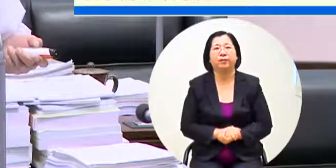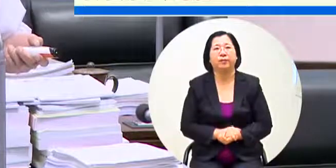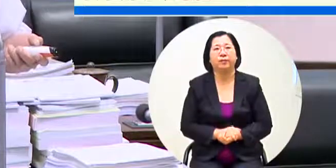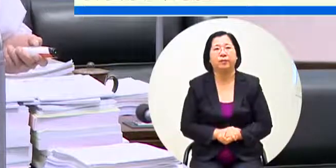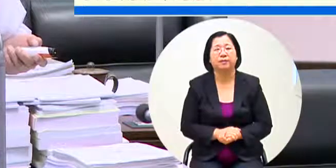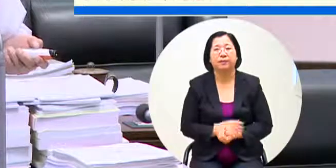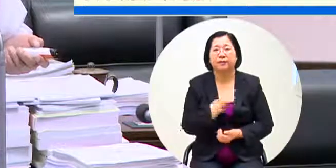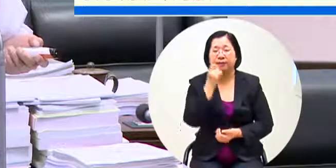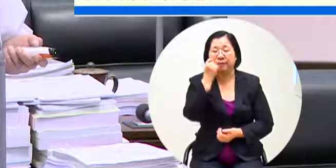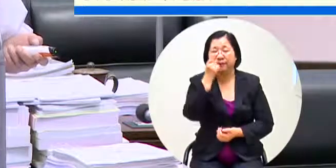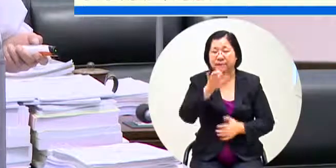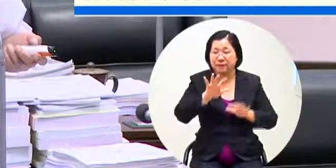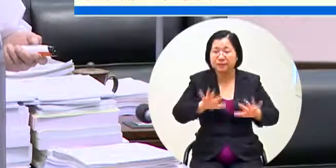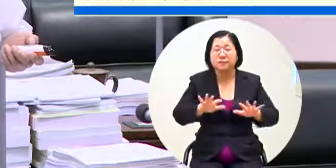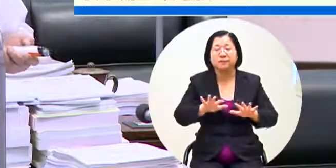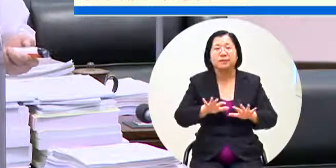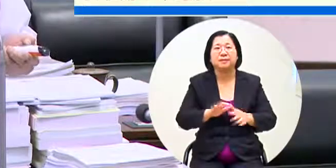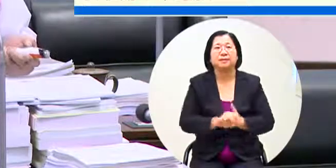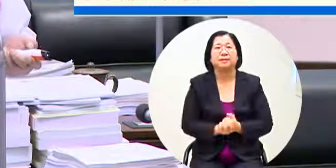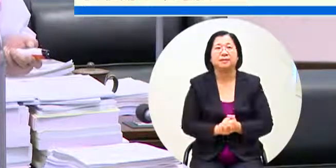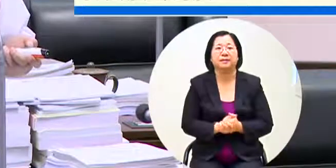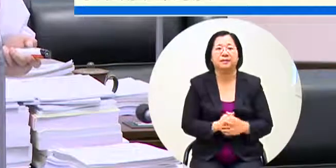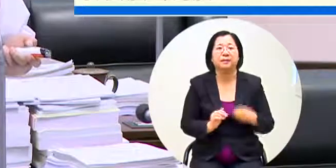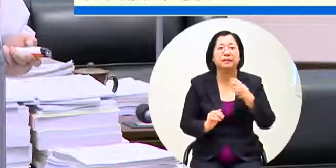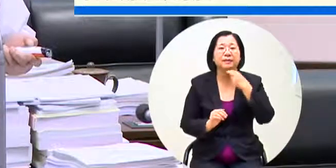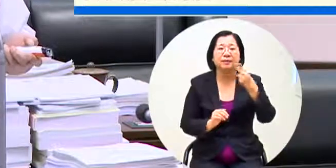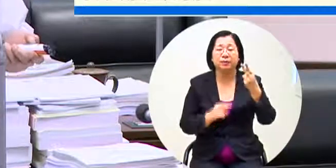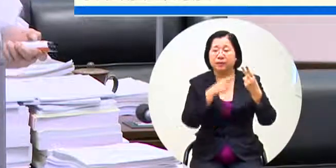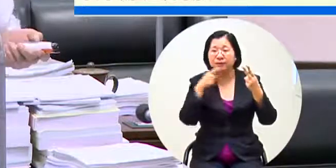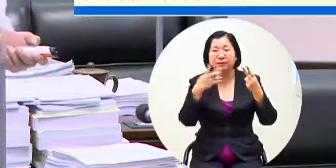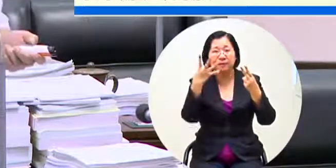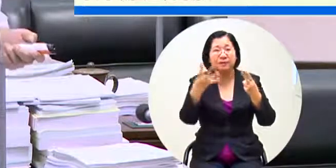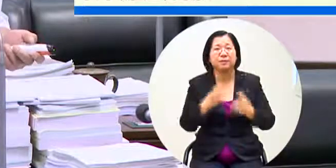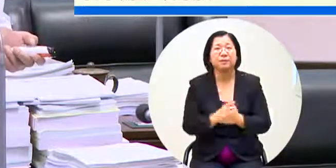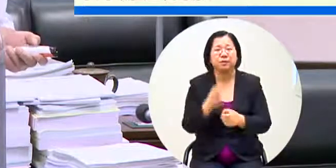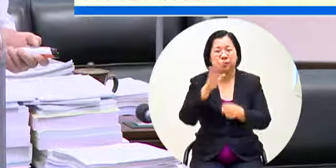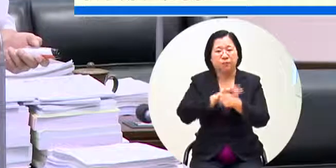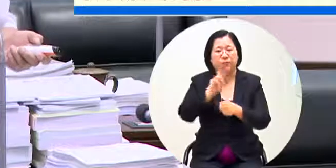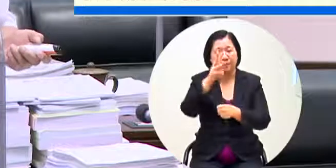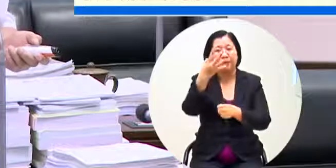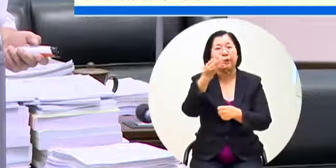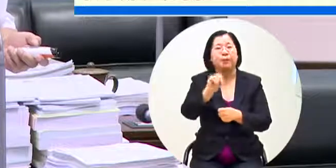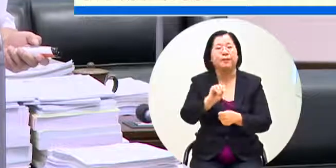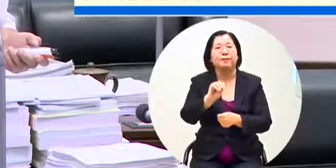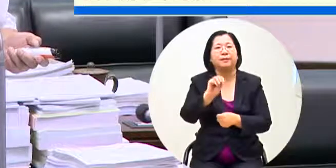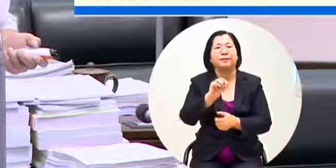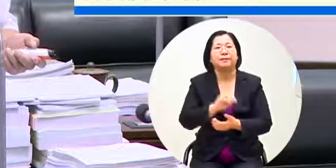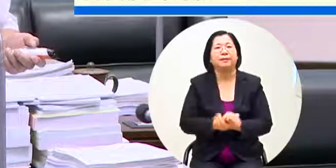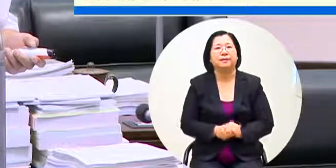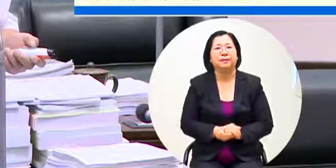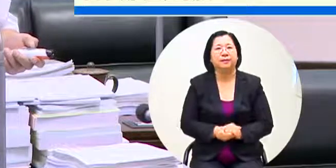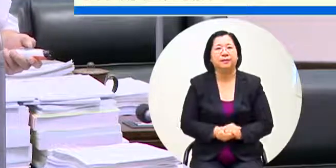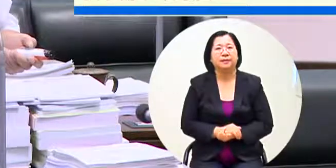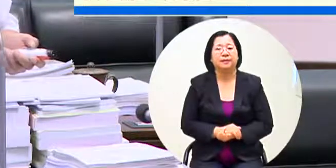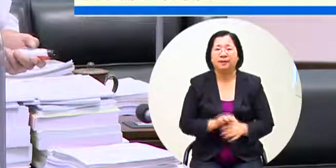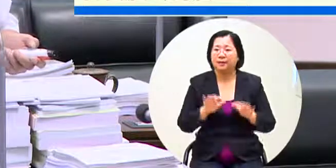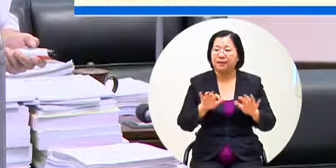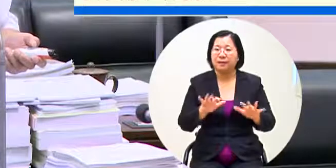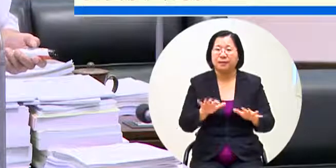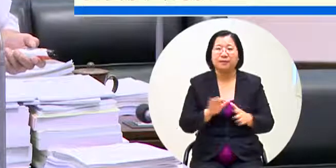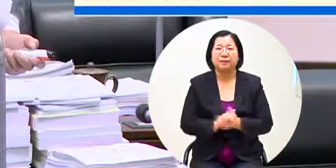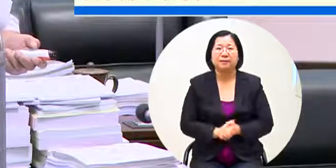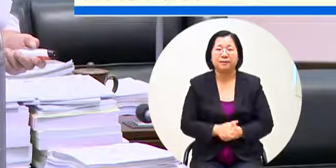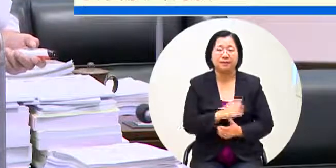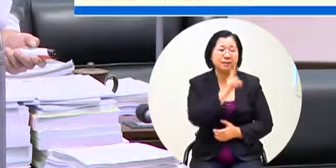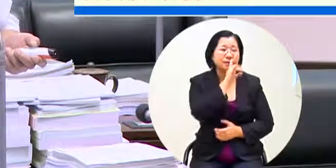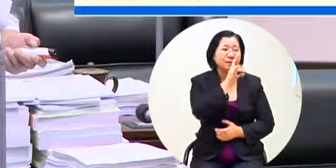是2岁到4岁，那拢补助30,000啦。啊，所以进目前，你啊看伊台中执行较进，